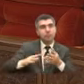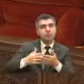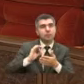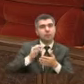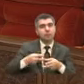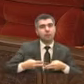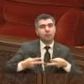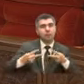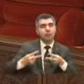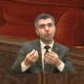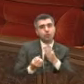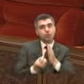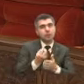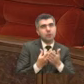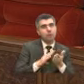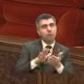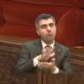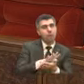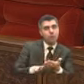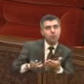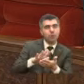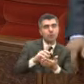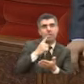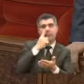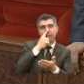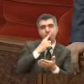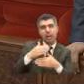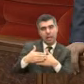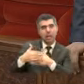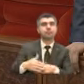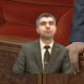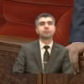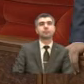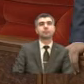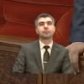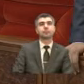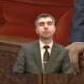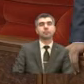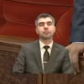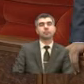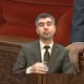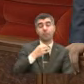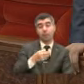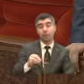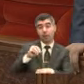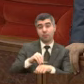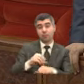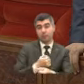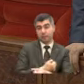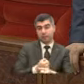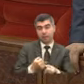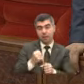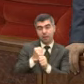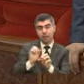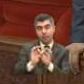داخل في الجهه عموما، وفي تطوان داخل الجهه. اما بالنسبه للبطاله، هي معاناه حقيقيه.